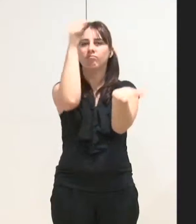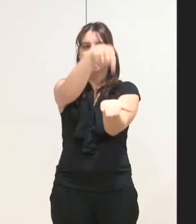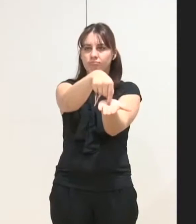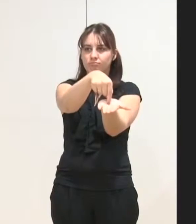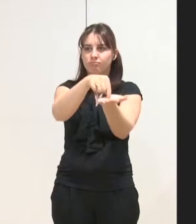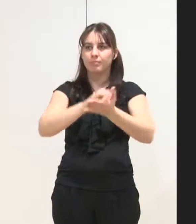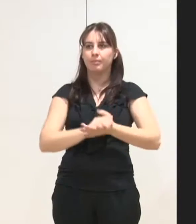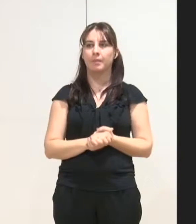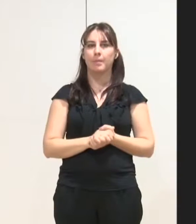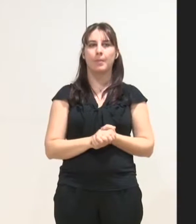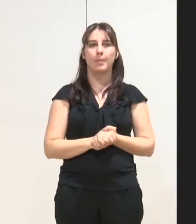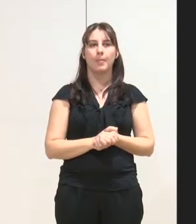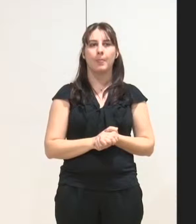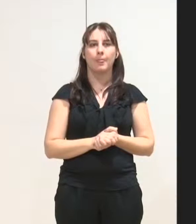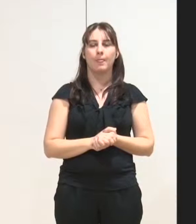Voilà.